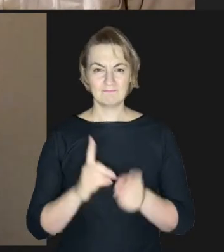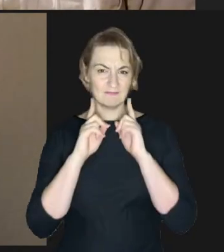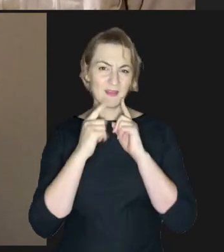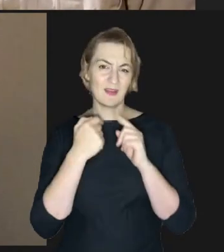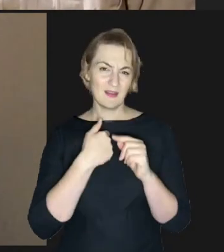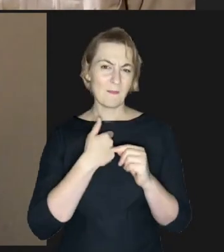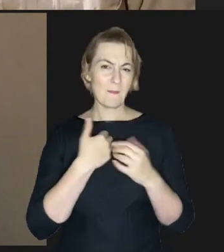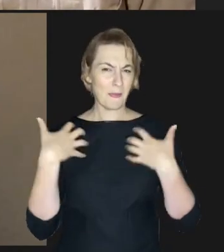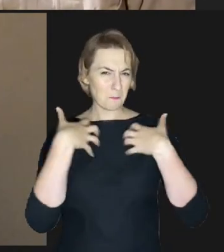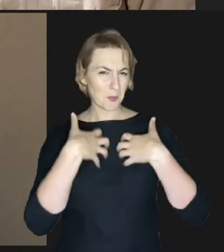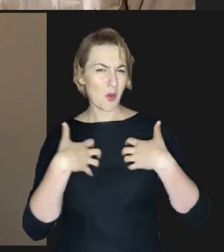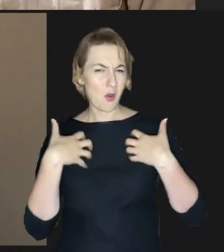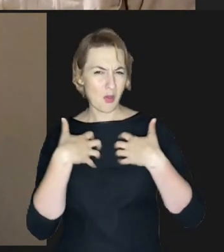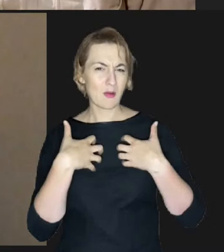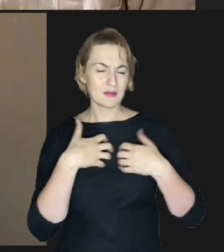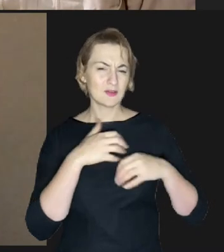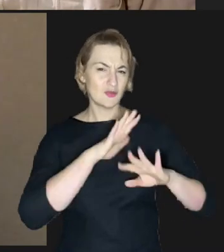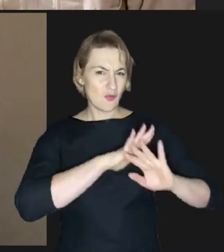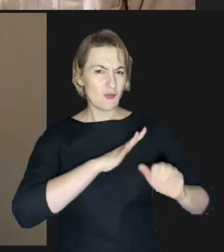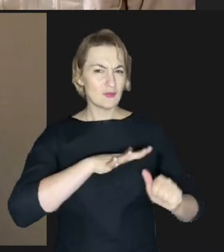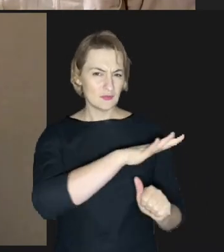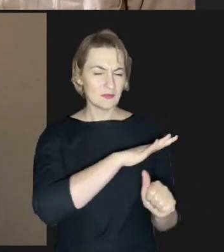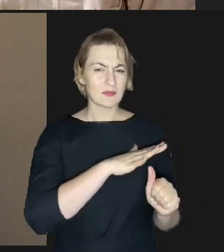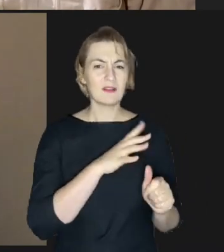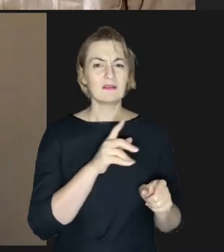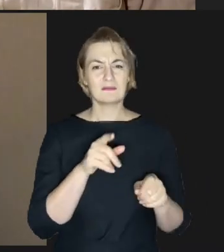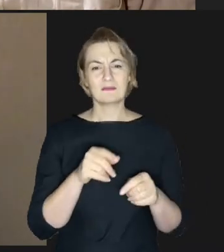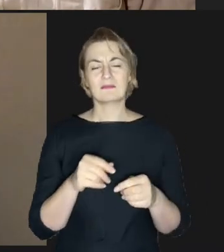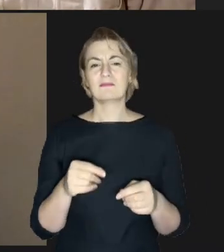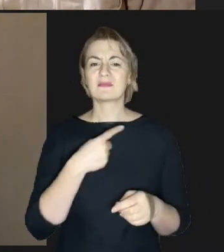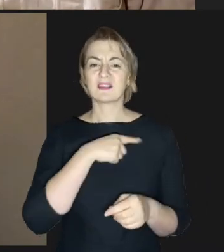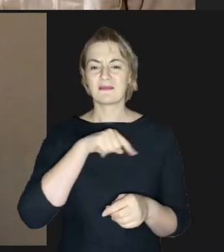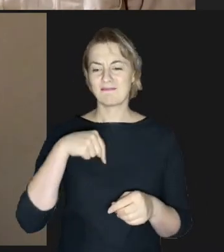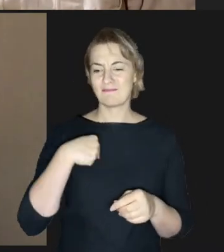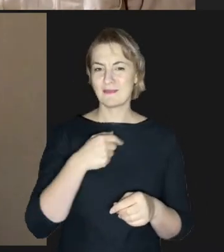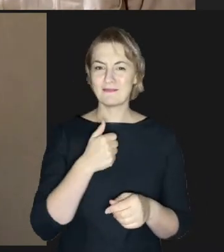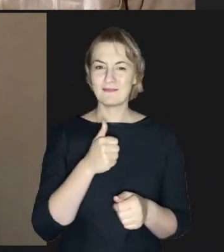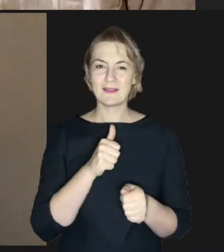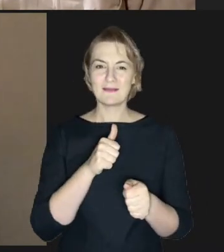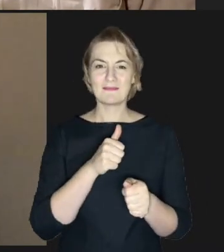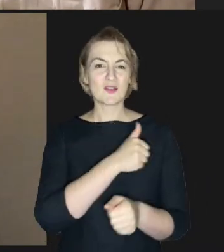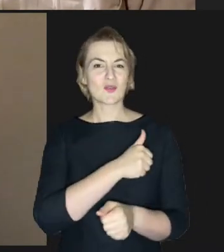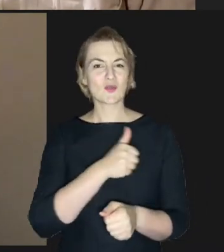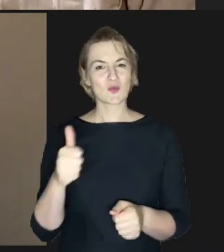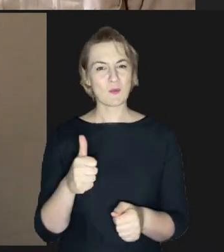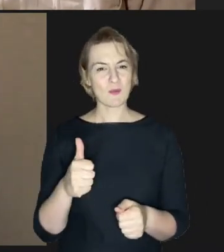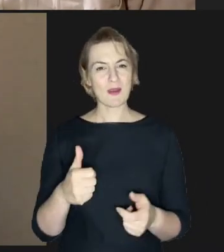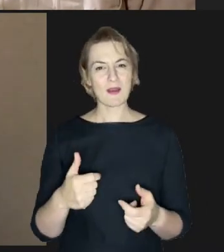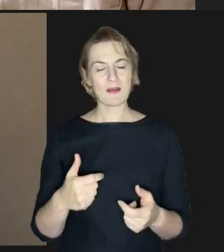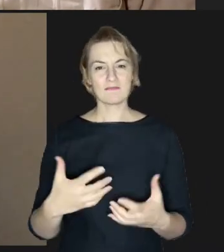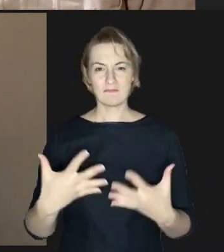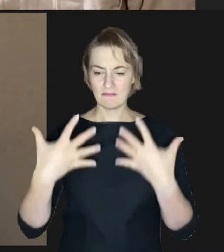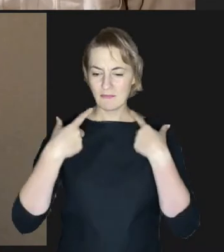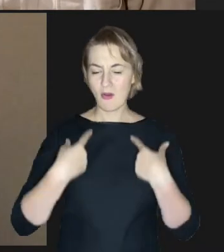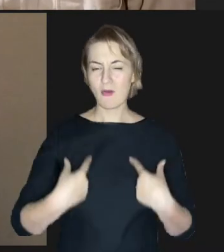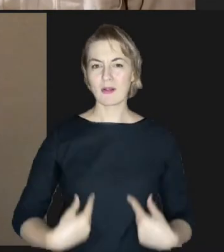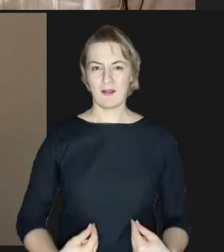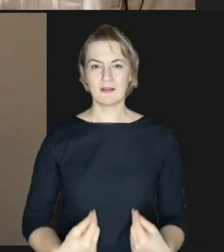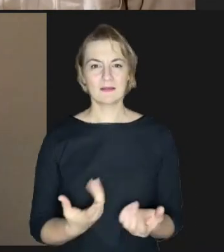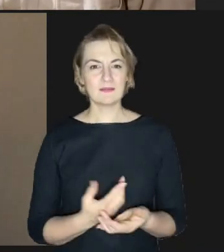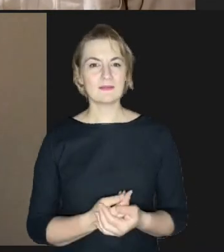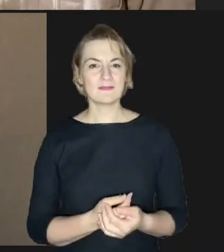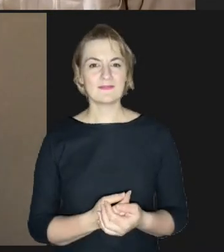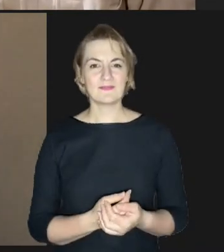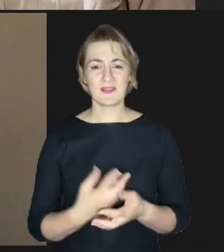ekolog, ale też humanista. My jesteśmy superorganizmem. My jesteśmy istotą złożoną